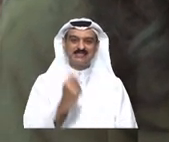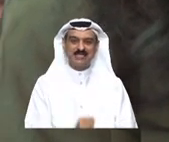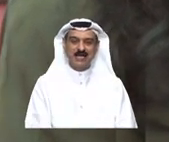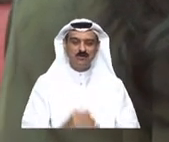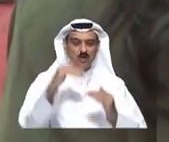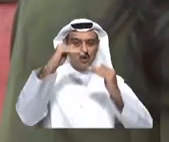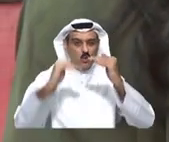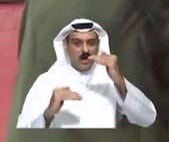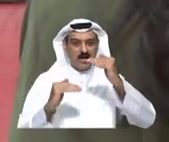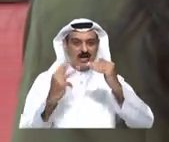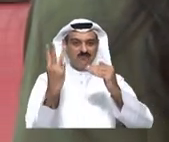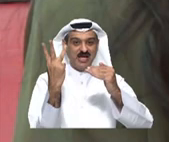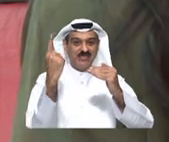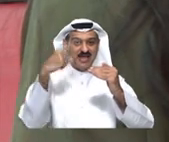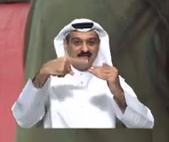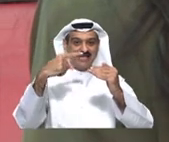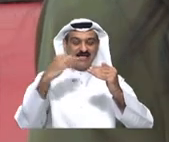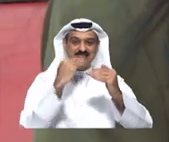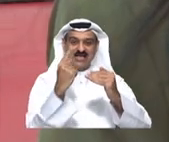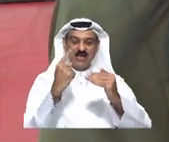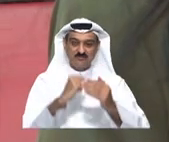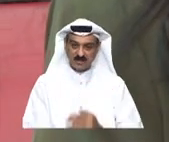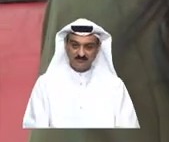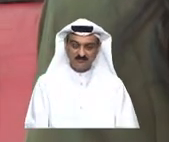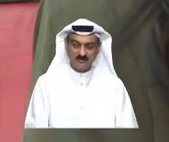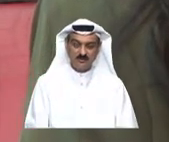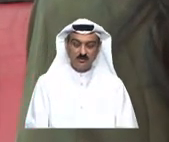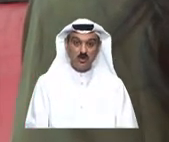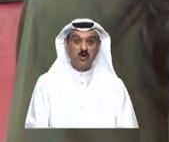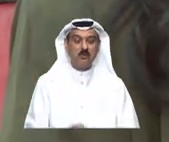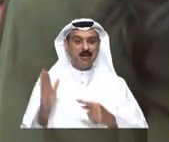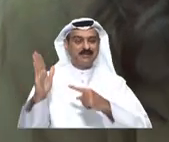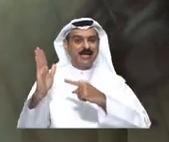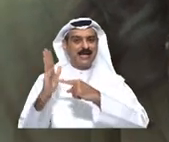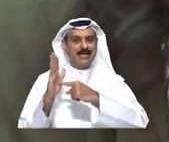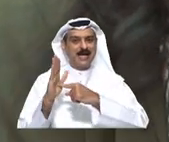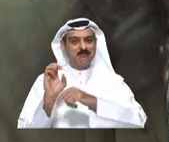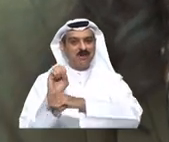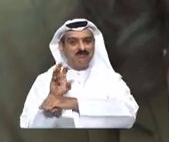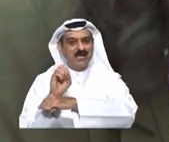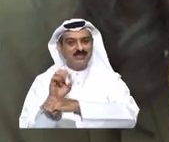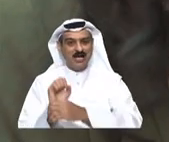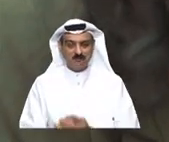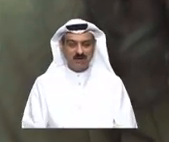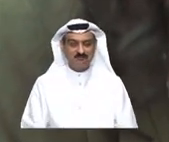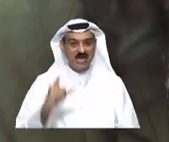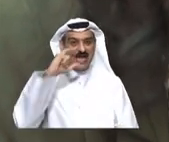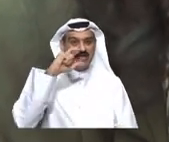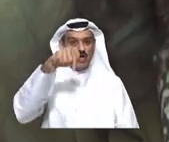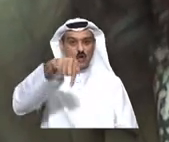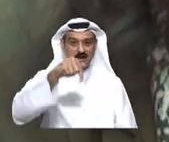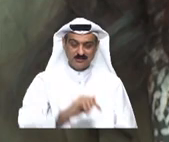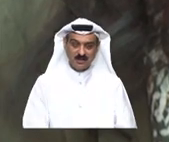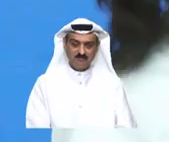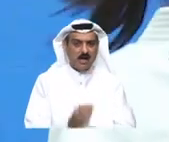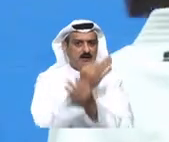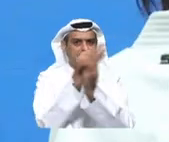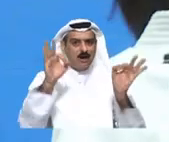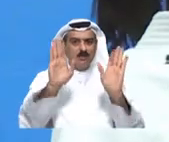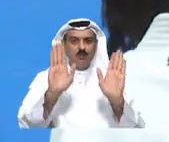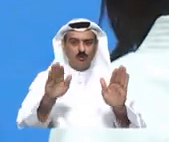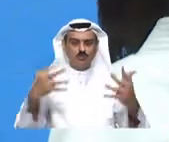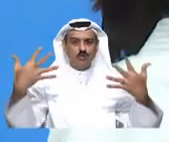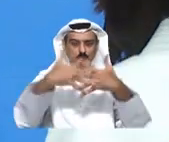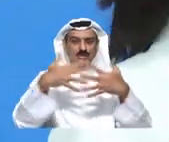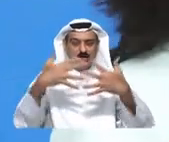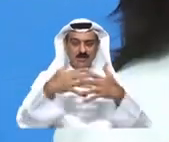وتحت و13 سنة وتحت. عندنا الأكاديميات وعندنا النوادي المحلية كلها مشاركة،